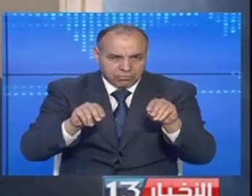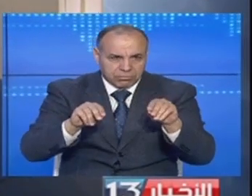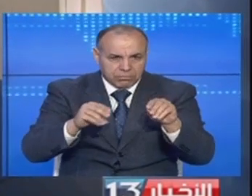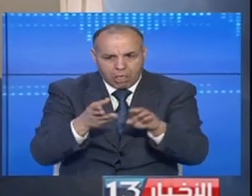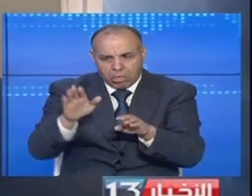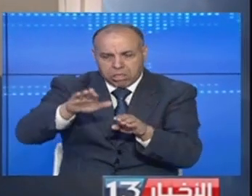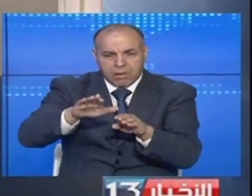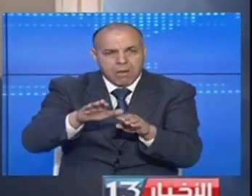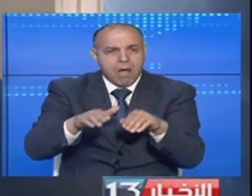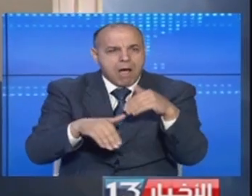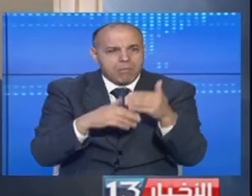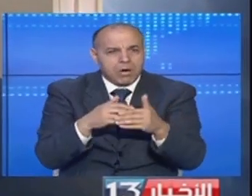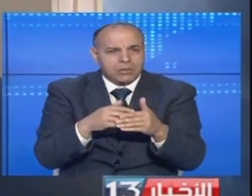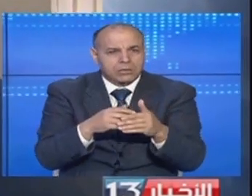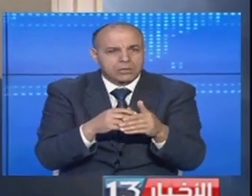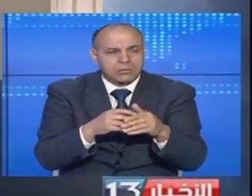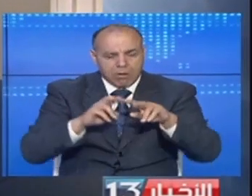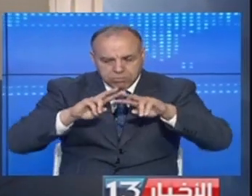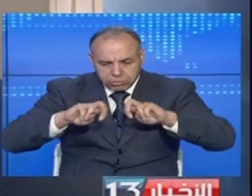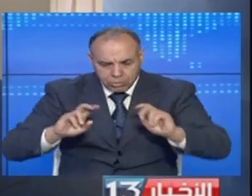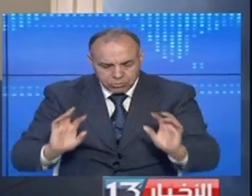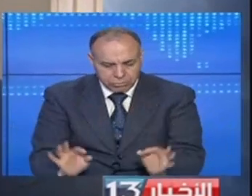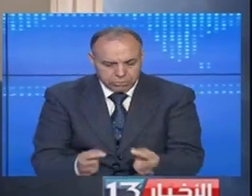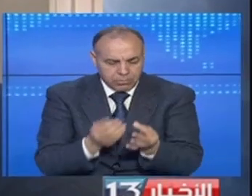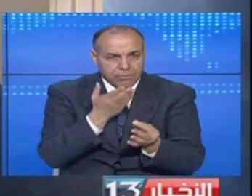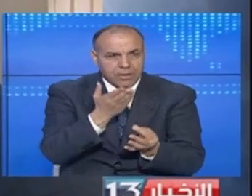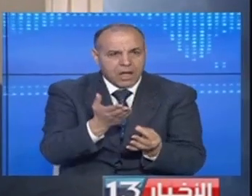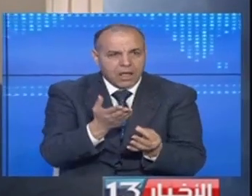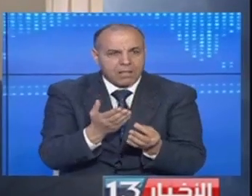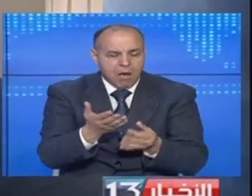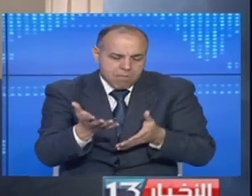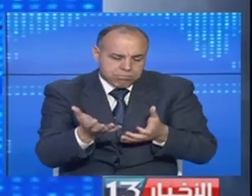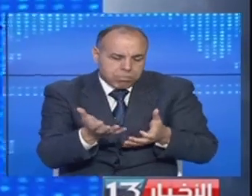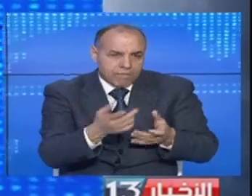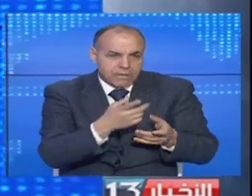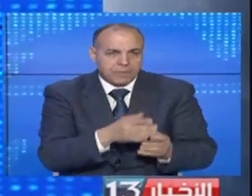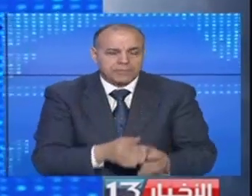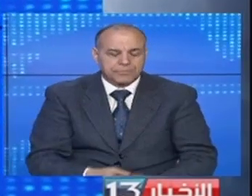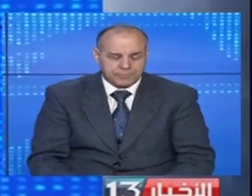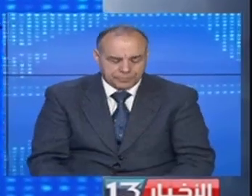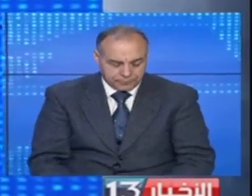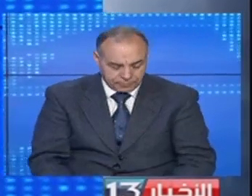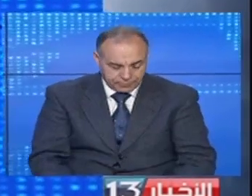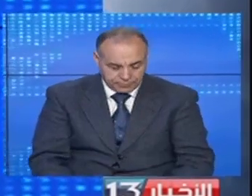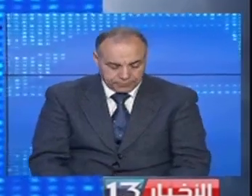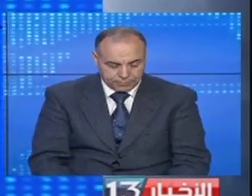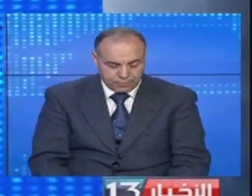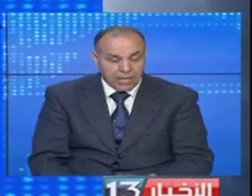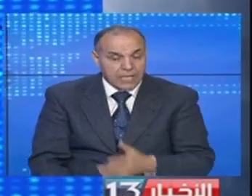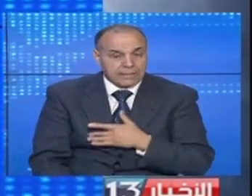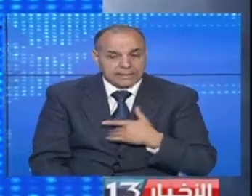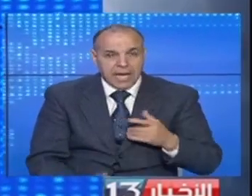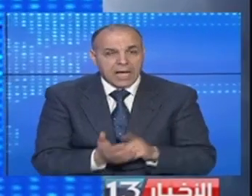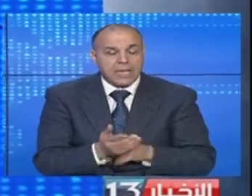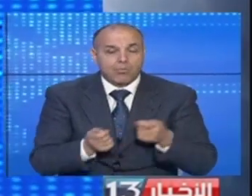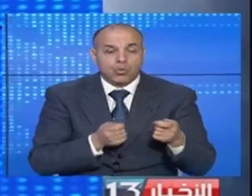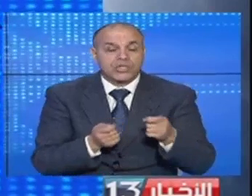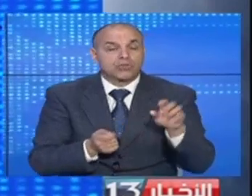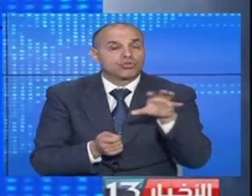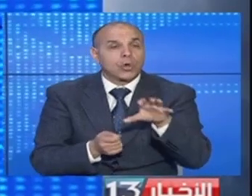كتبا الرمليه وبتفتيشها تم العثور على الكبير تشوفيه في الشان الصحي افاد المدير